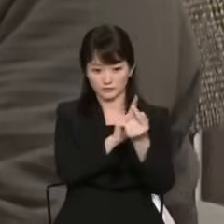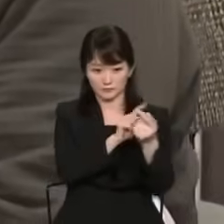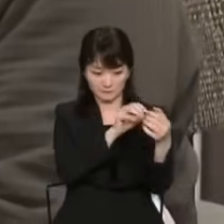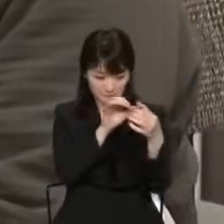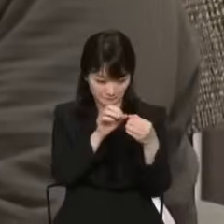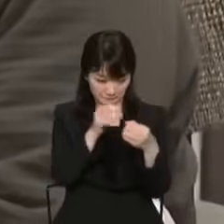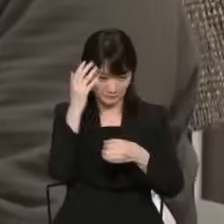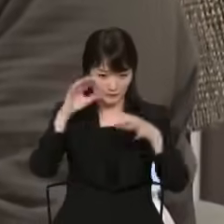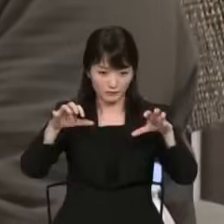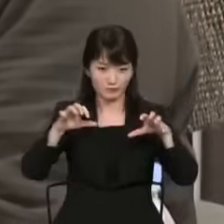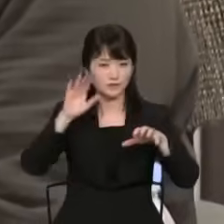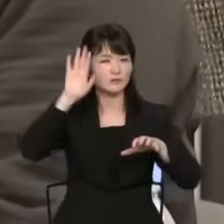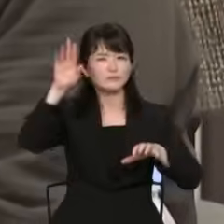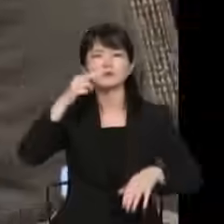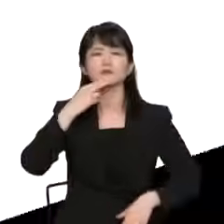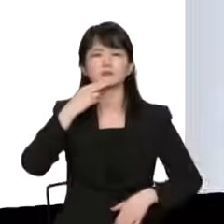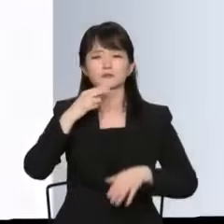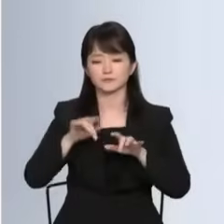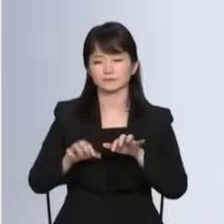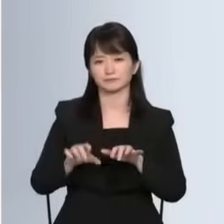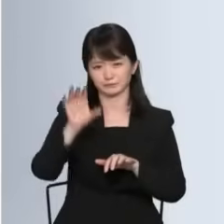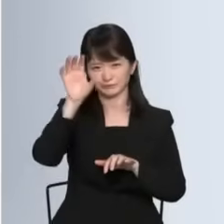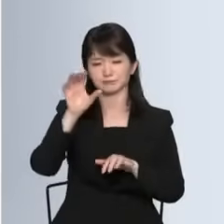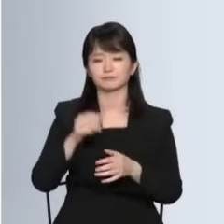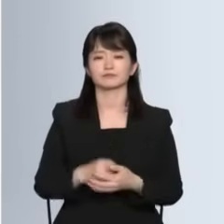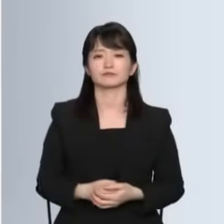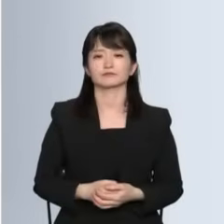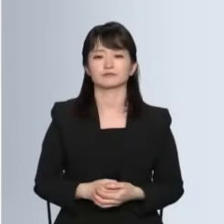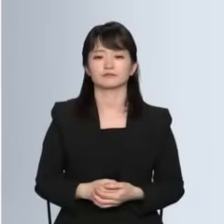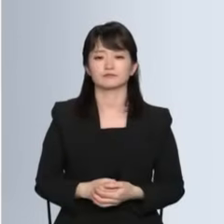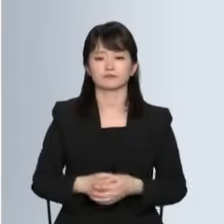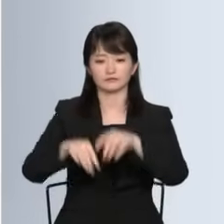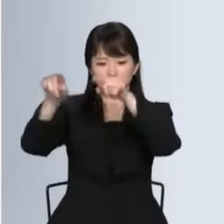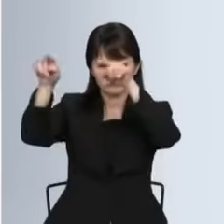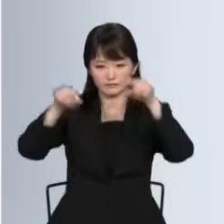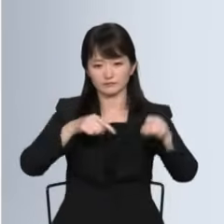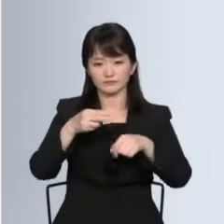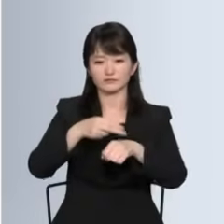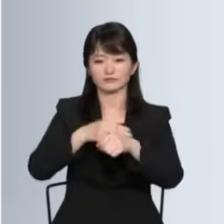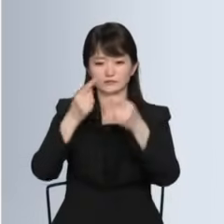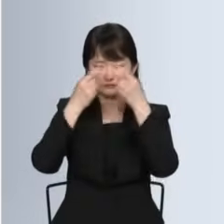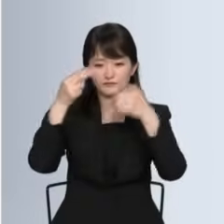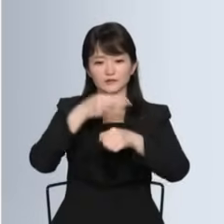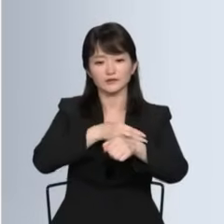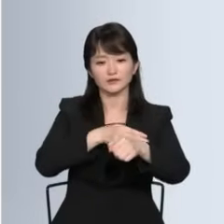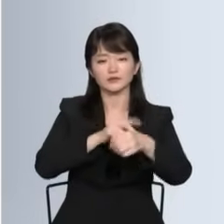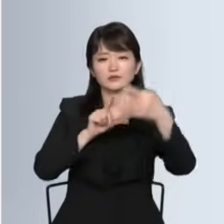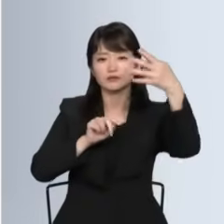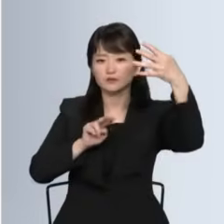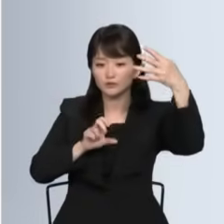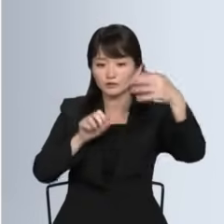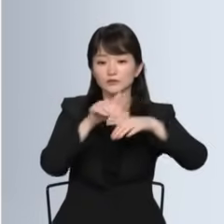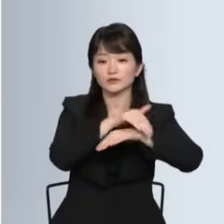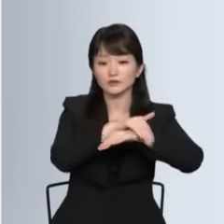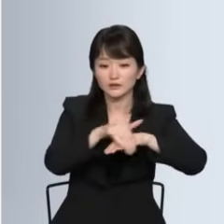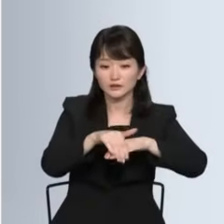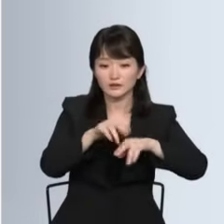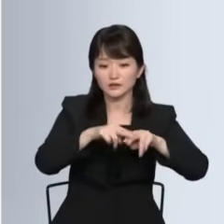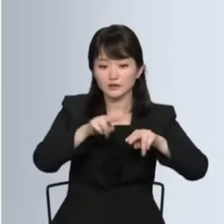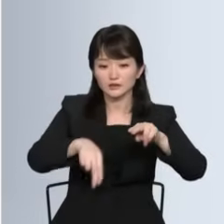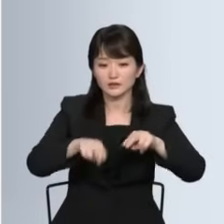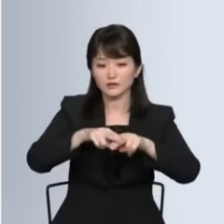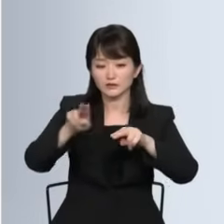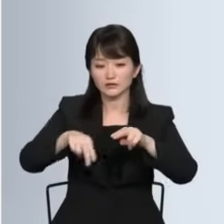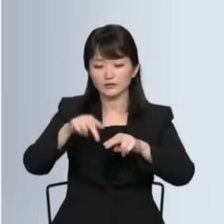미래는 없다는 글을 남기기도 했습니다. 이런 가운데 전국 의대 교수 비대위는 4월 25일로 예정된 대규모 사직은